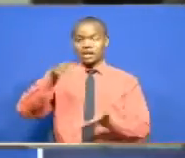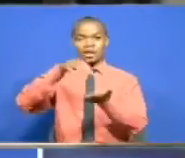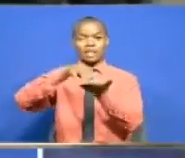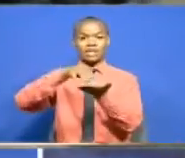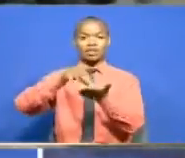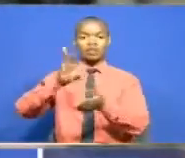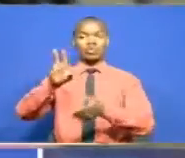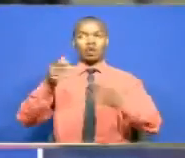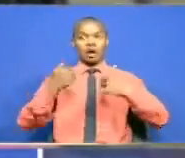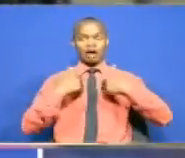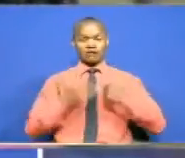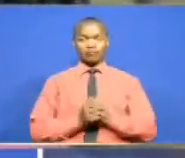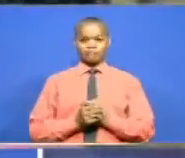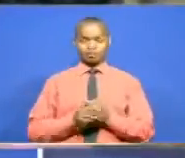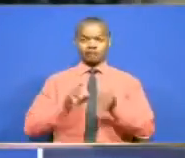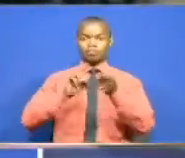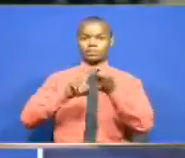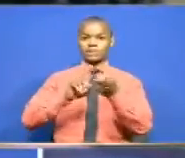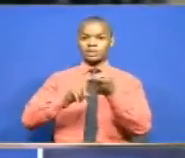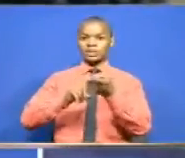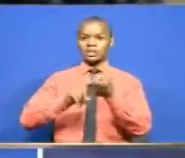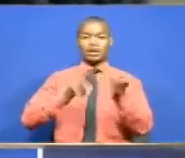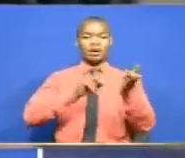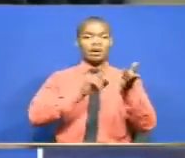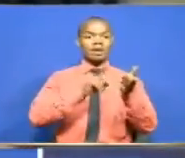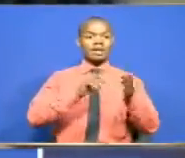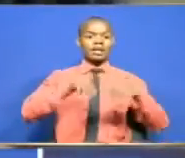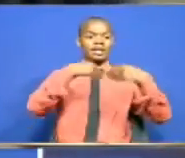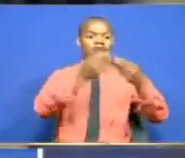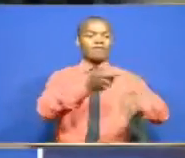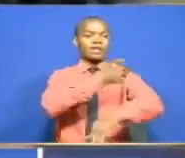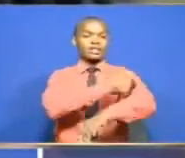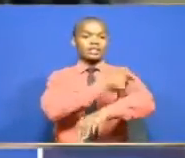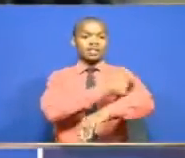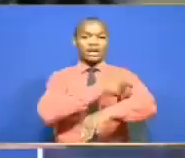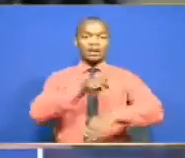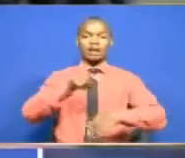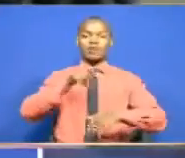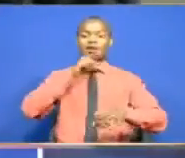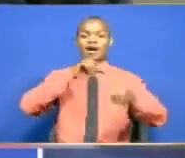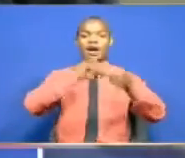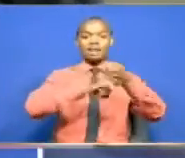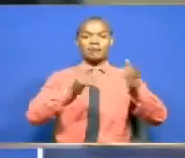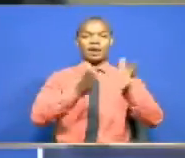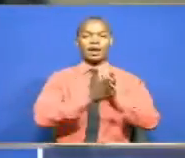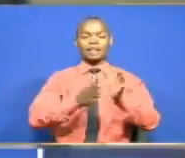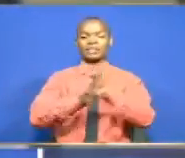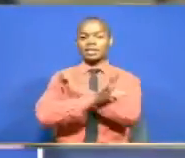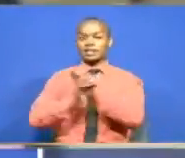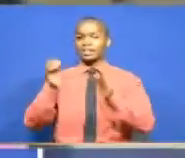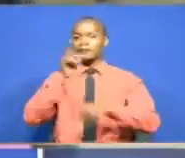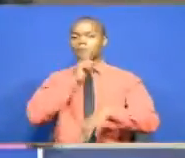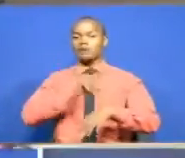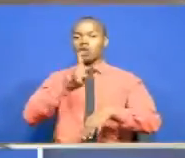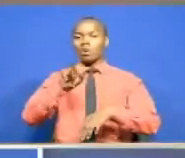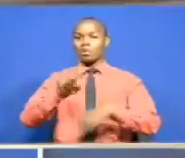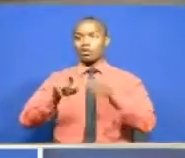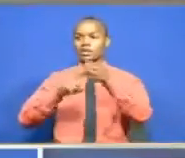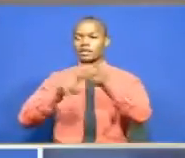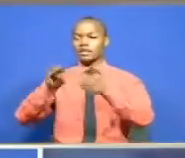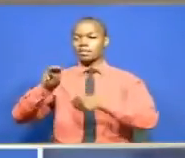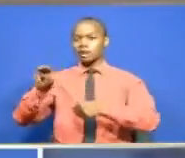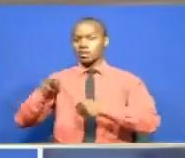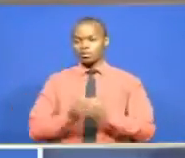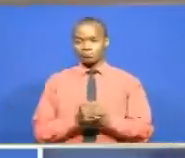ya kumwekea dawa za kulevya Richard Nyasamba Wanyonyi na kumwibia shilingi milioni 1.6. Mweni